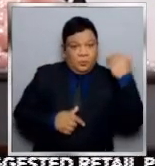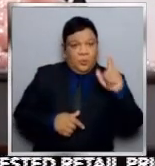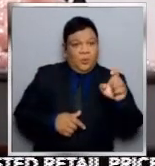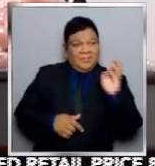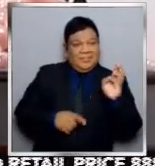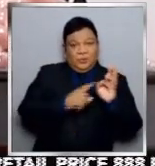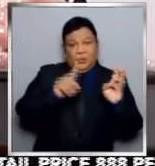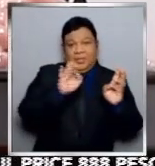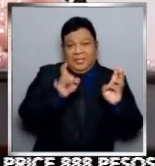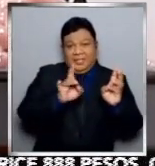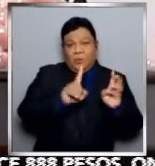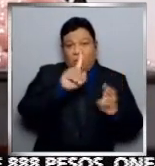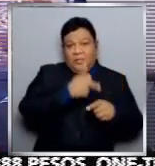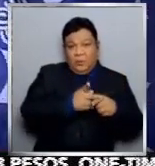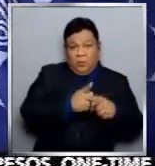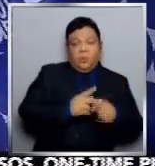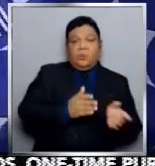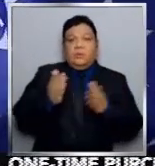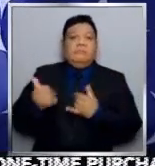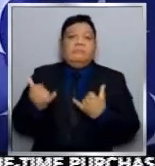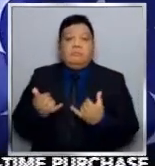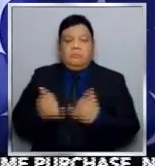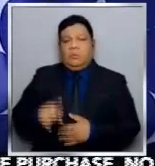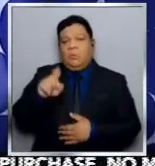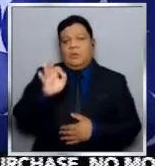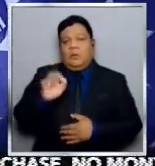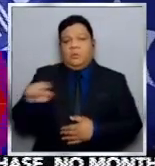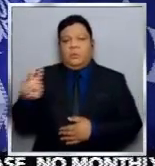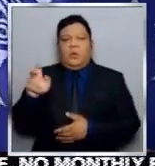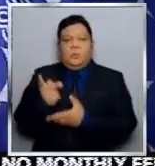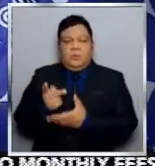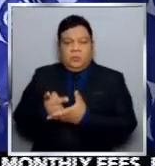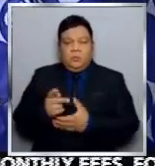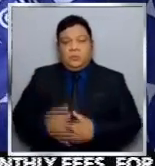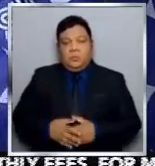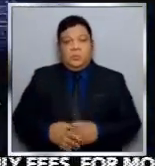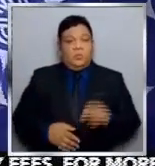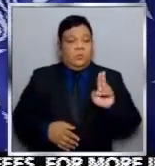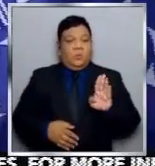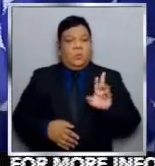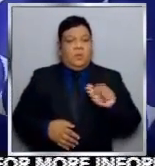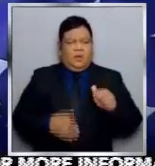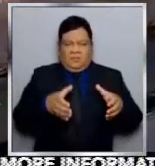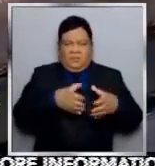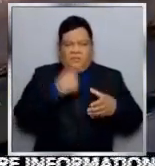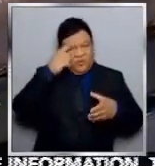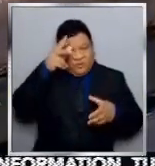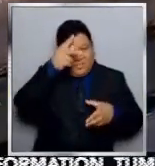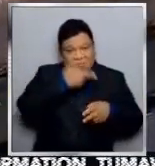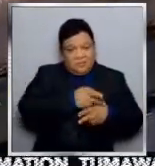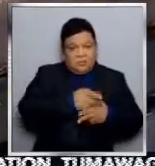to 200 pesos na. Ayon sa United Broiler Raisers Association o UBRA, mayroong kakulangan sa supply ng manok.